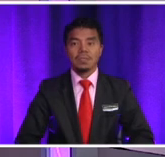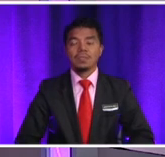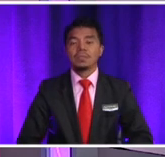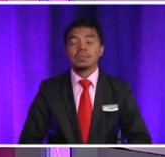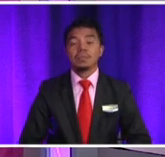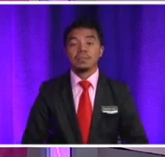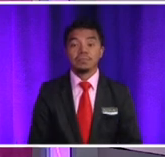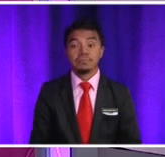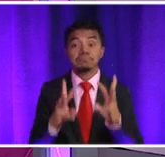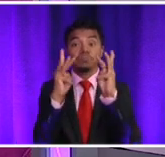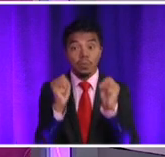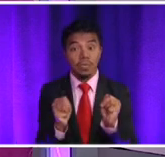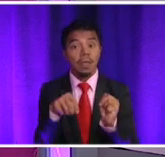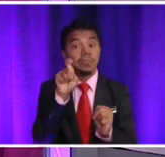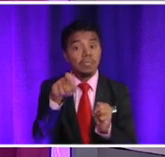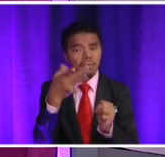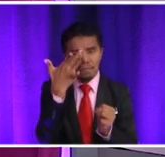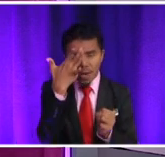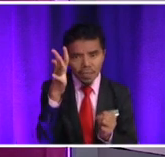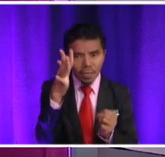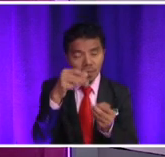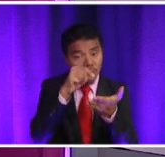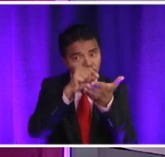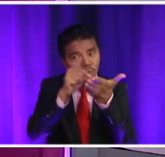ayat oke yang seterusnya